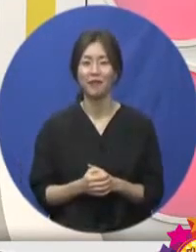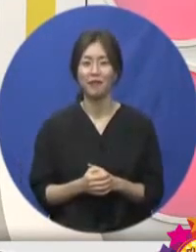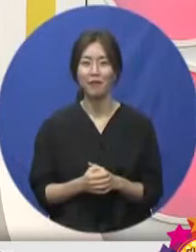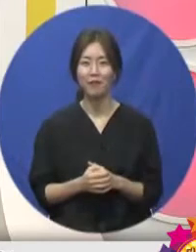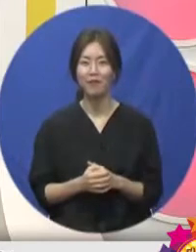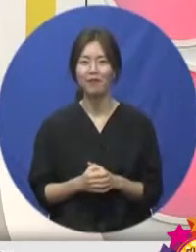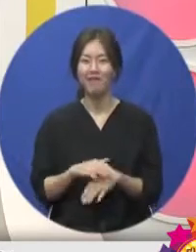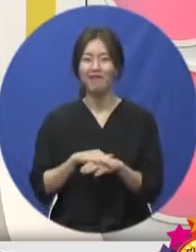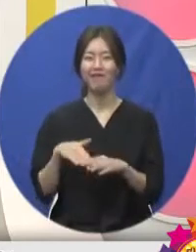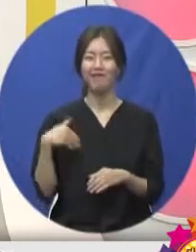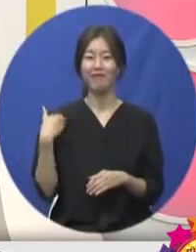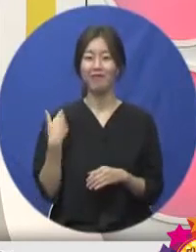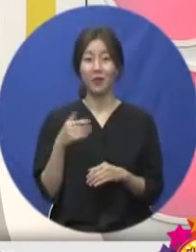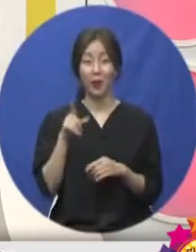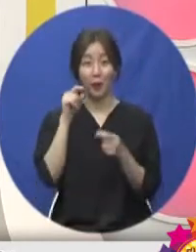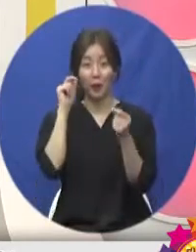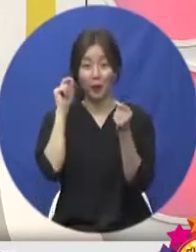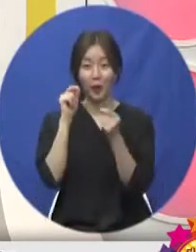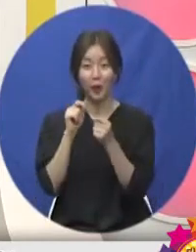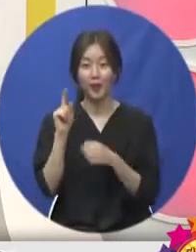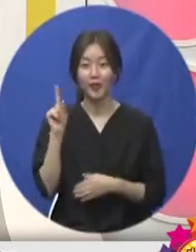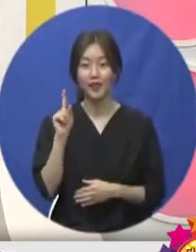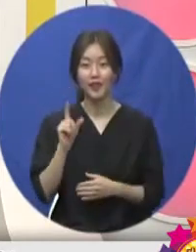제가 예. 잘 몰라요. 좀 있으면 그것도 담죠.